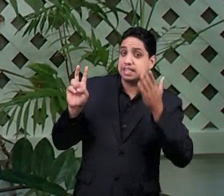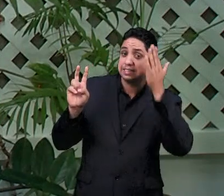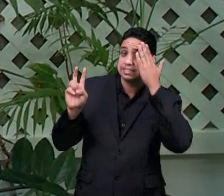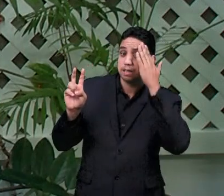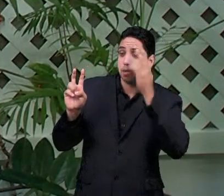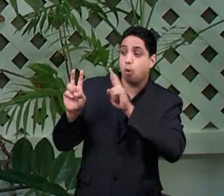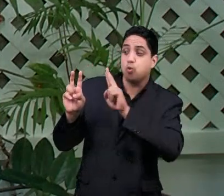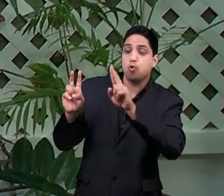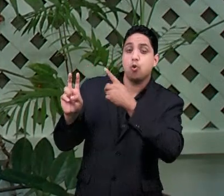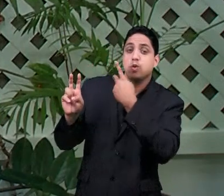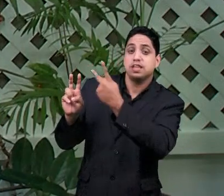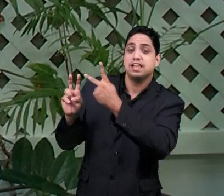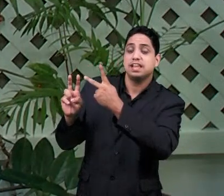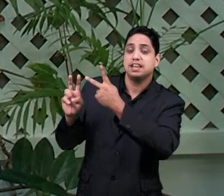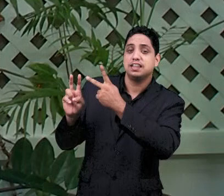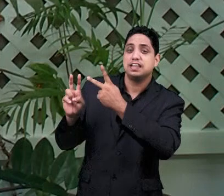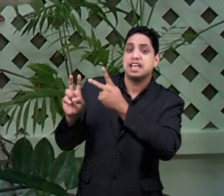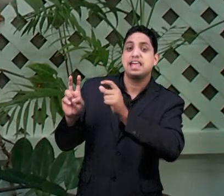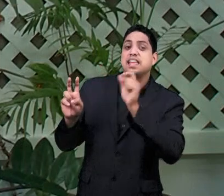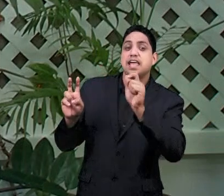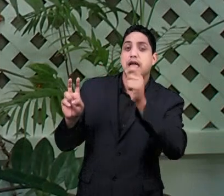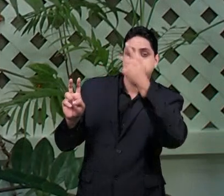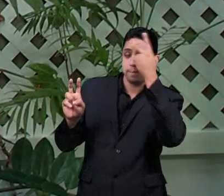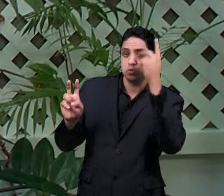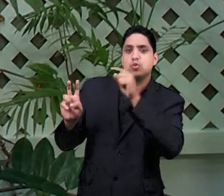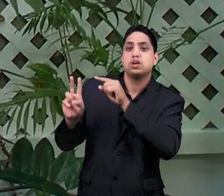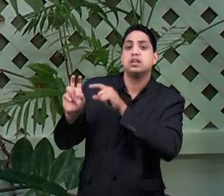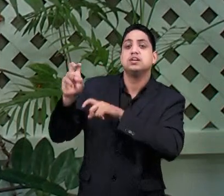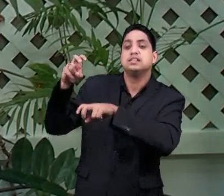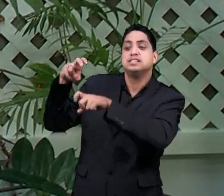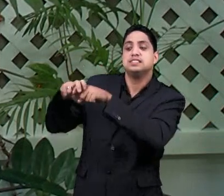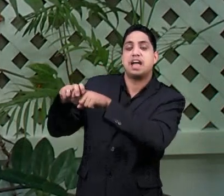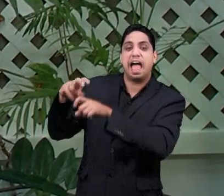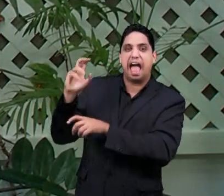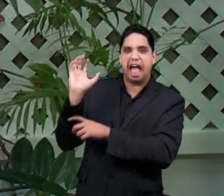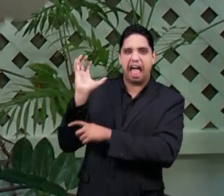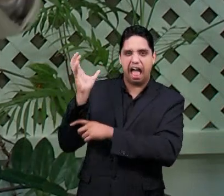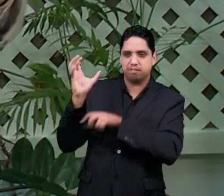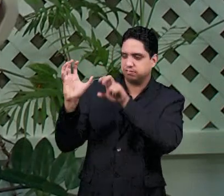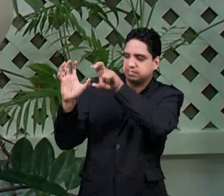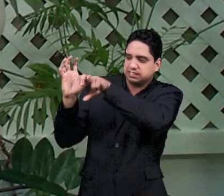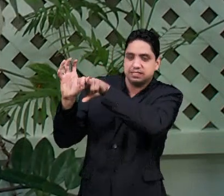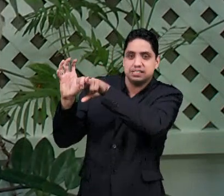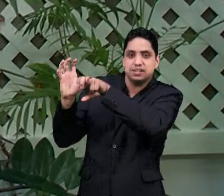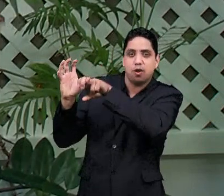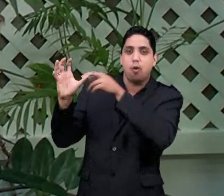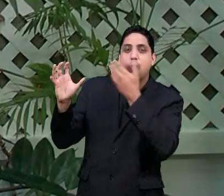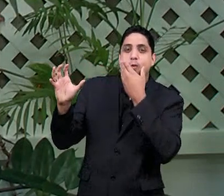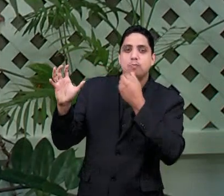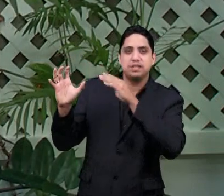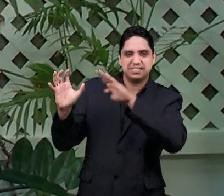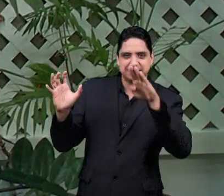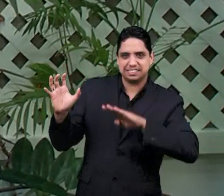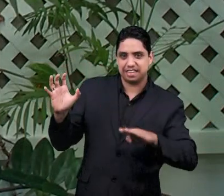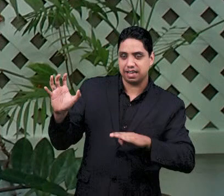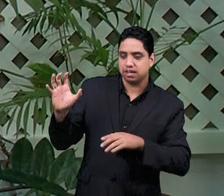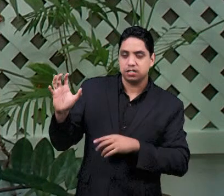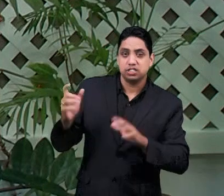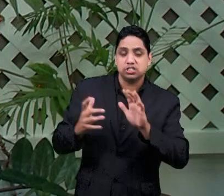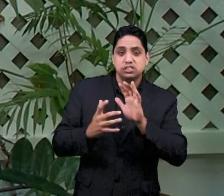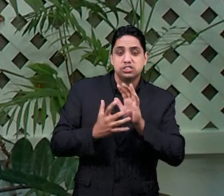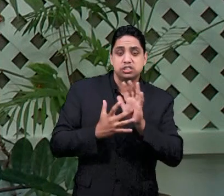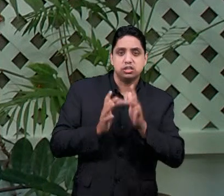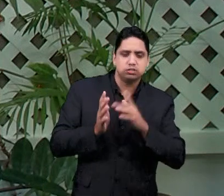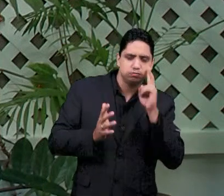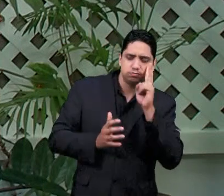nom de celui qui était sur l'arbre, qui était Zachée. Il a regardé vers le haut. Donc, Dieu,